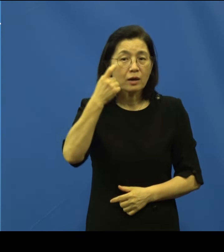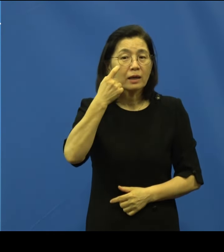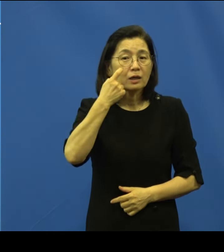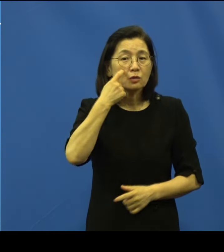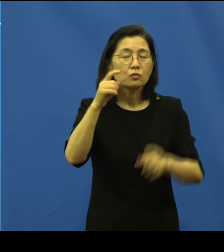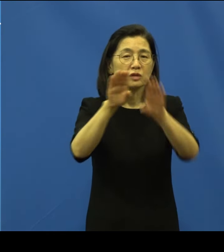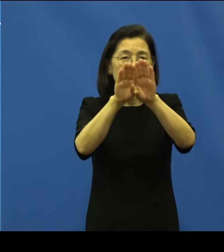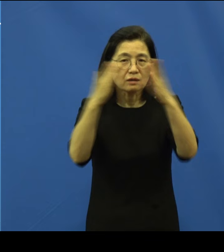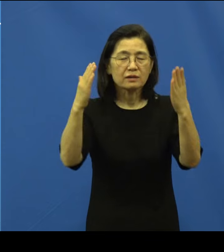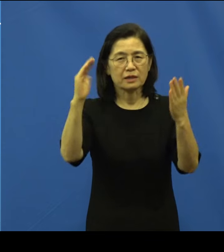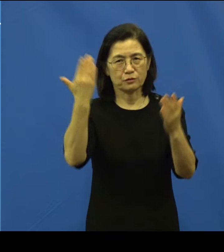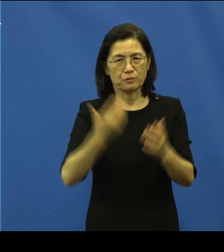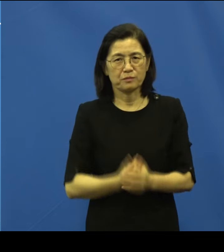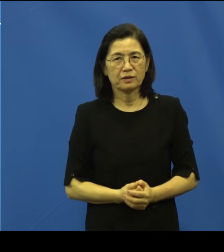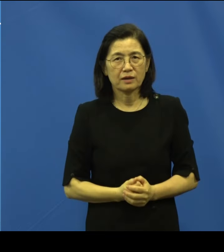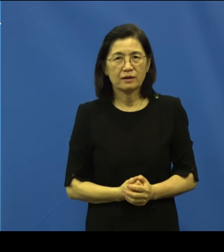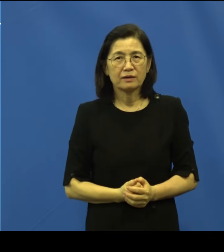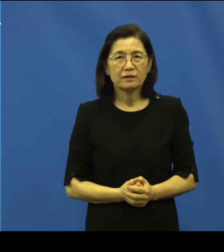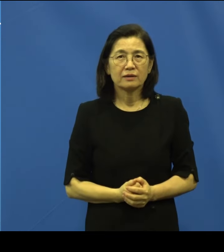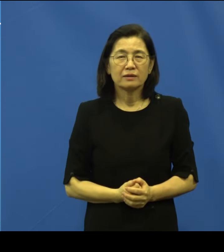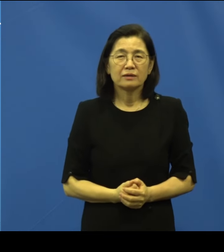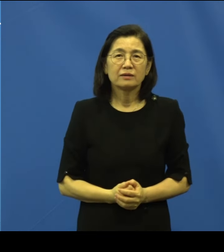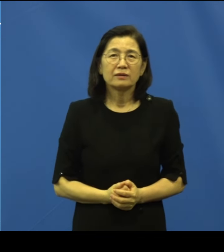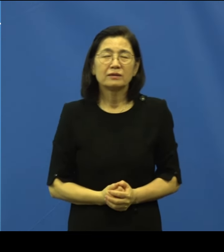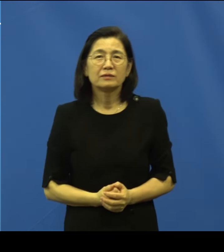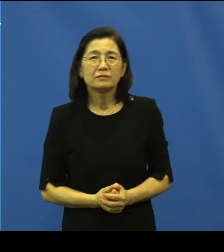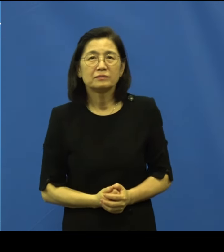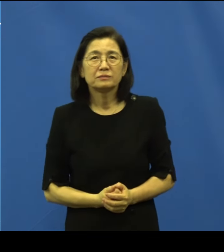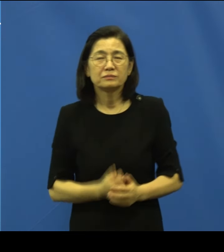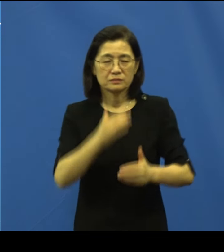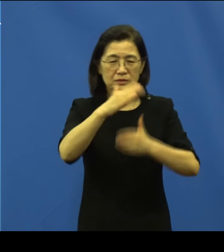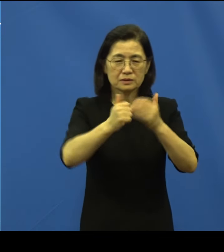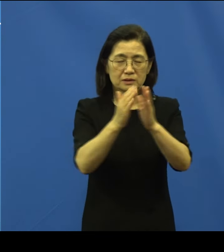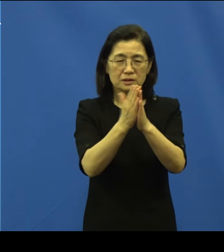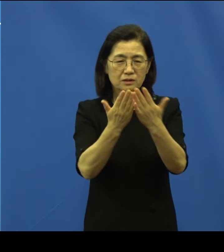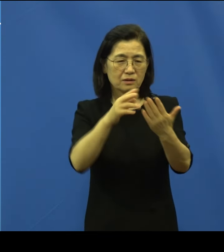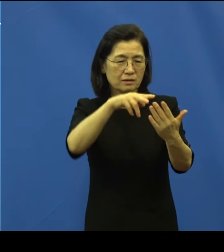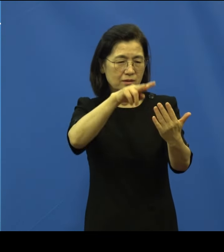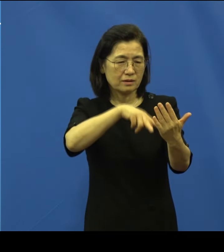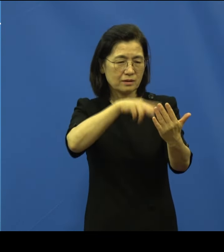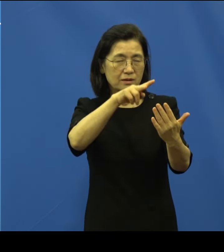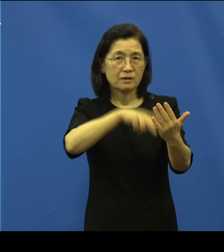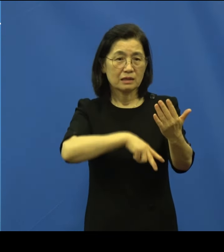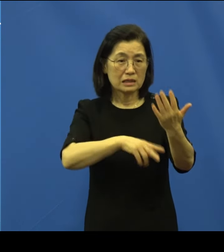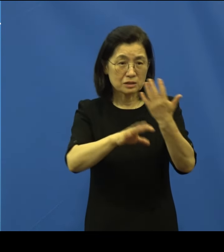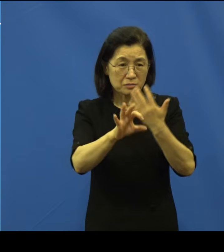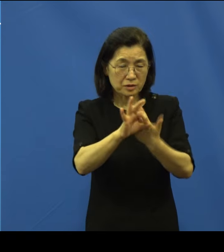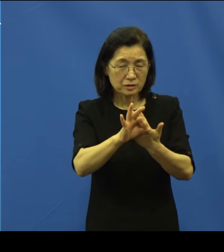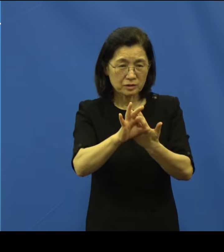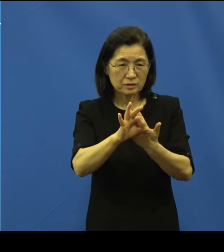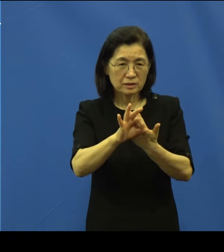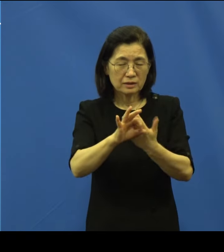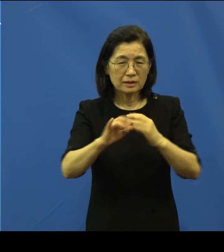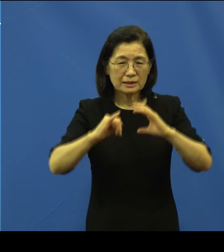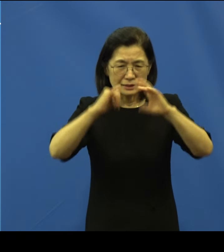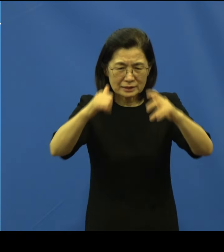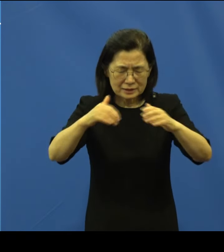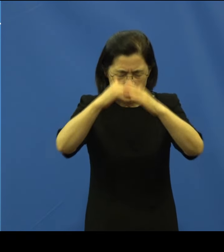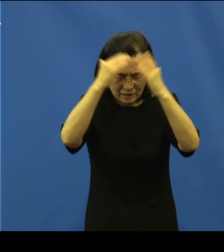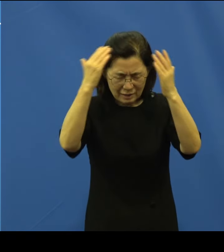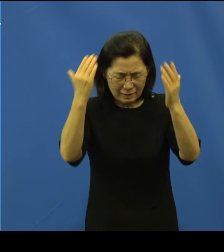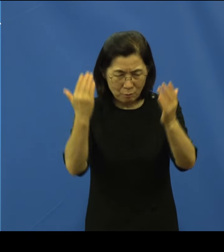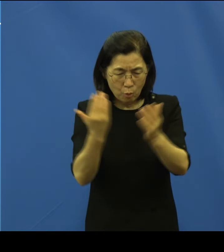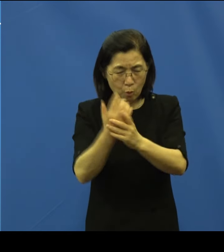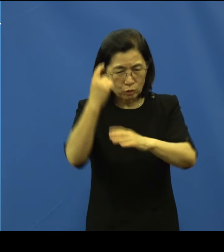여러분, 성경을 보면요, 그냥 모든 세상의 이치가 다 들어있잖아요. 지혜의